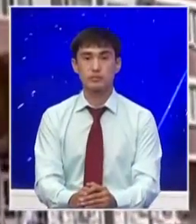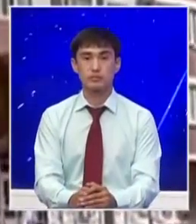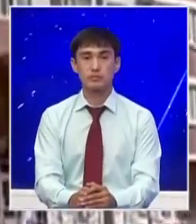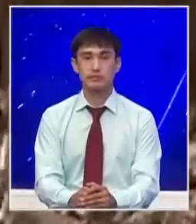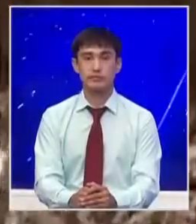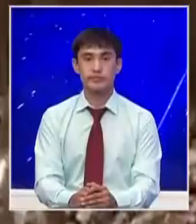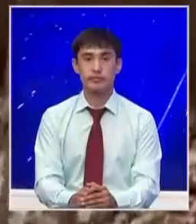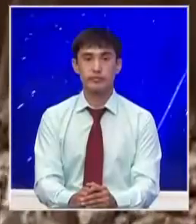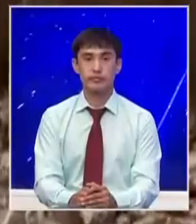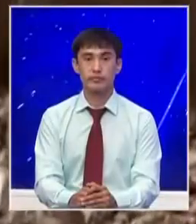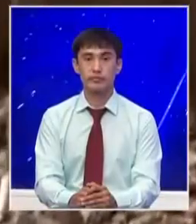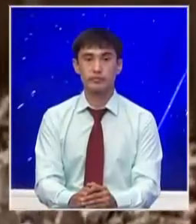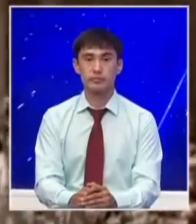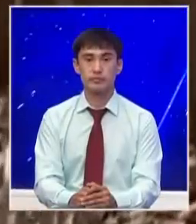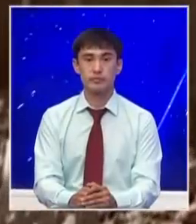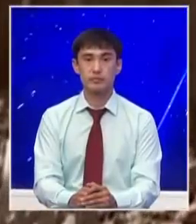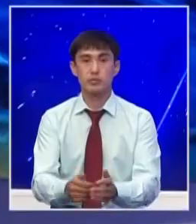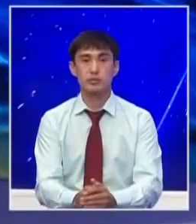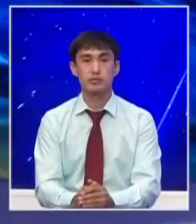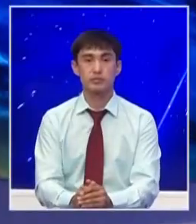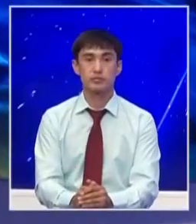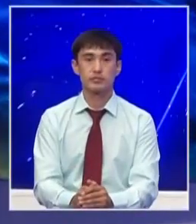Камила Тыныштай, Жетісу телеарнасы.